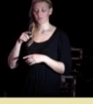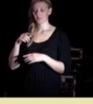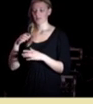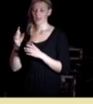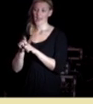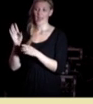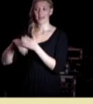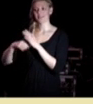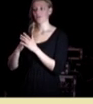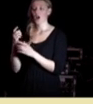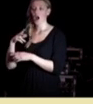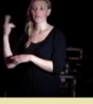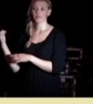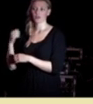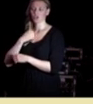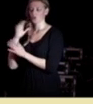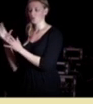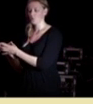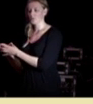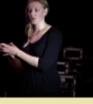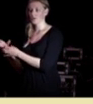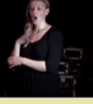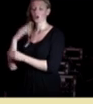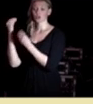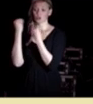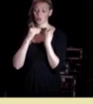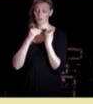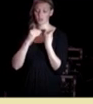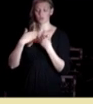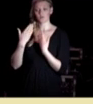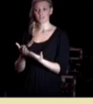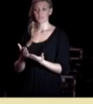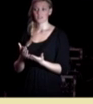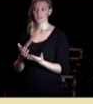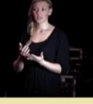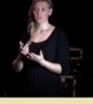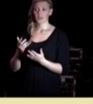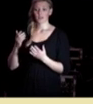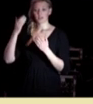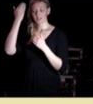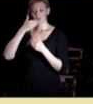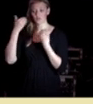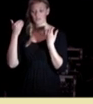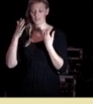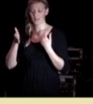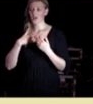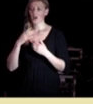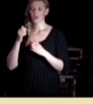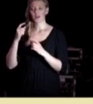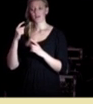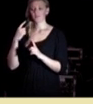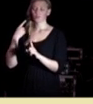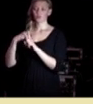sykdomsgrupper. Det finnes studier som viser at det å fremme psykisk aktivitet for mennesker med schizofreni har like